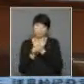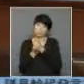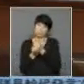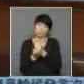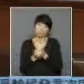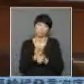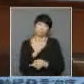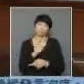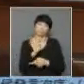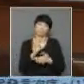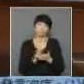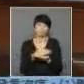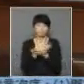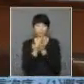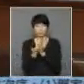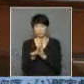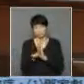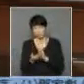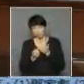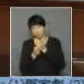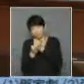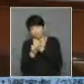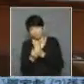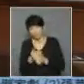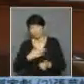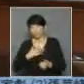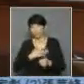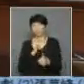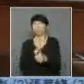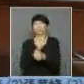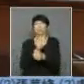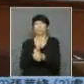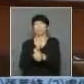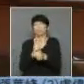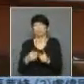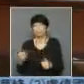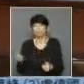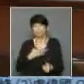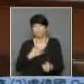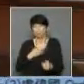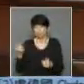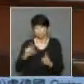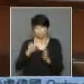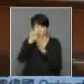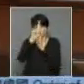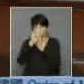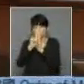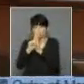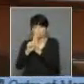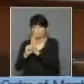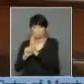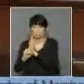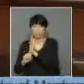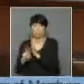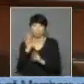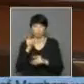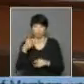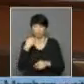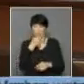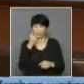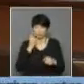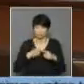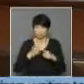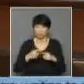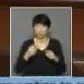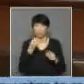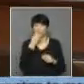業界嘅響應，引起批評，令到民望再度下降。主席，如果他所說是真的，香港整